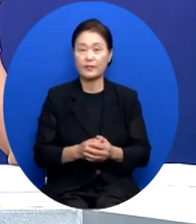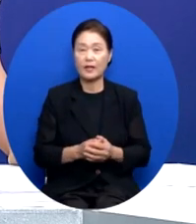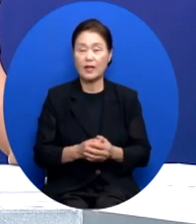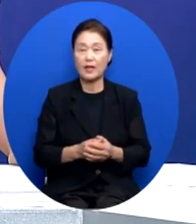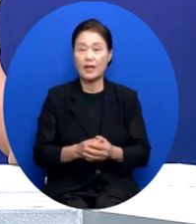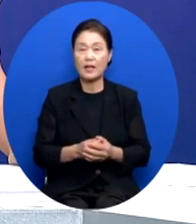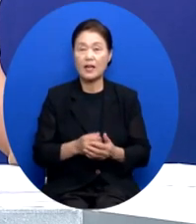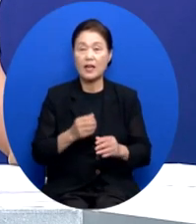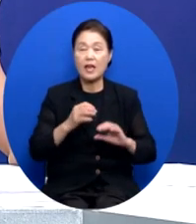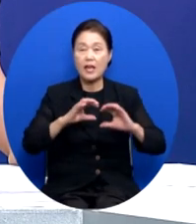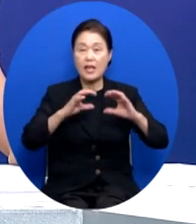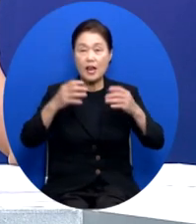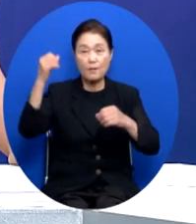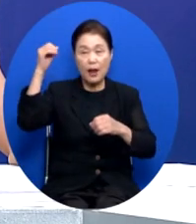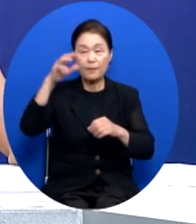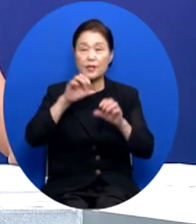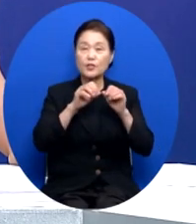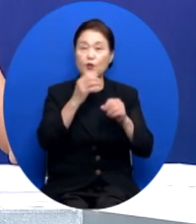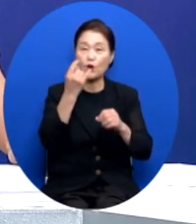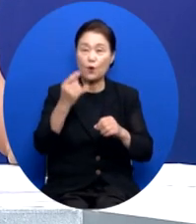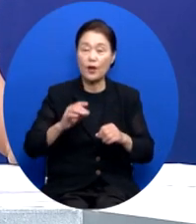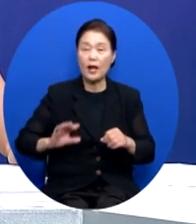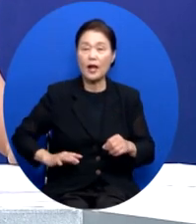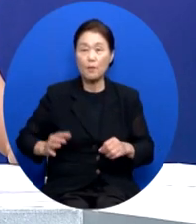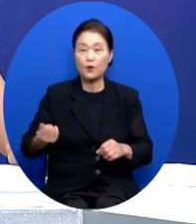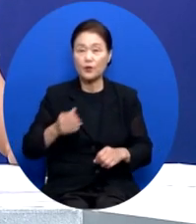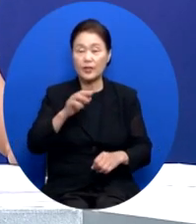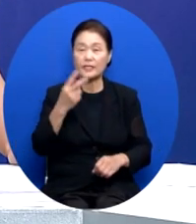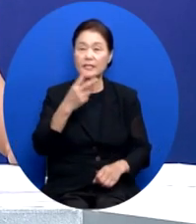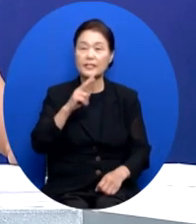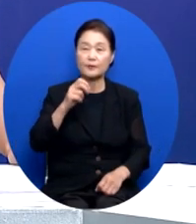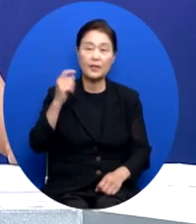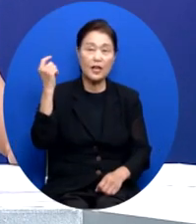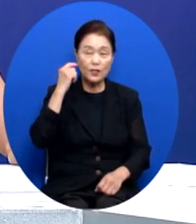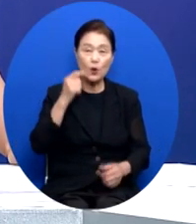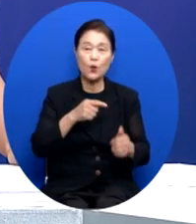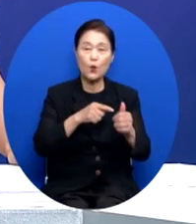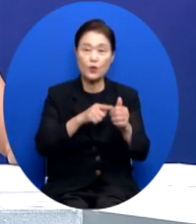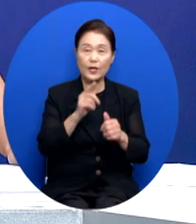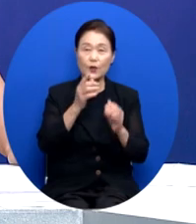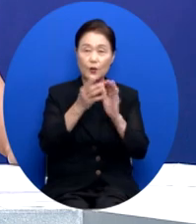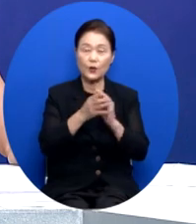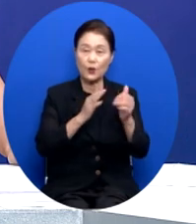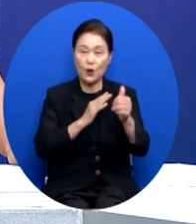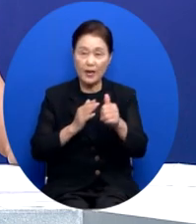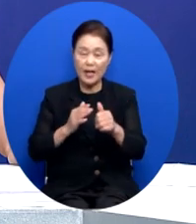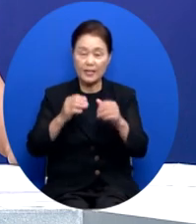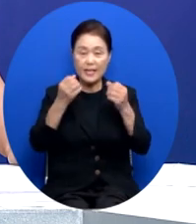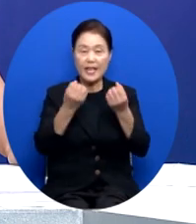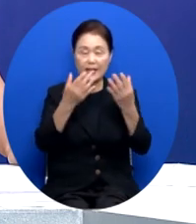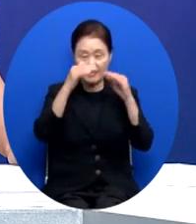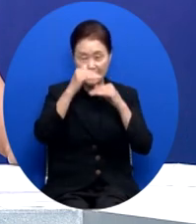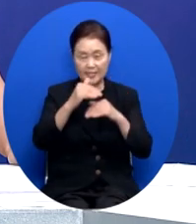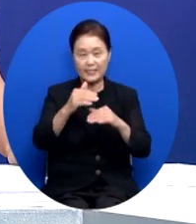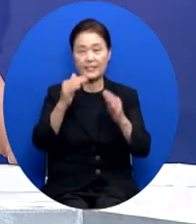열방빛선교회 캄보디아에서 2024 듣고 새기고 기도하라 무브먼트를